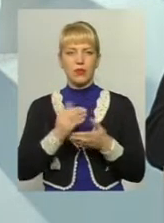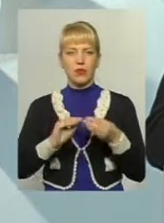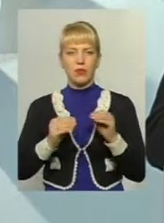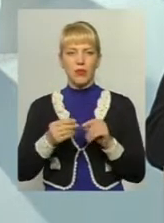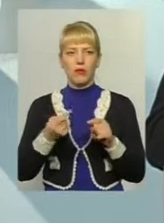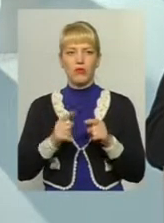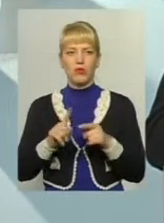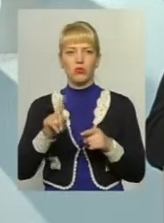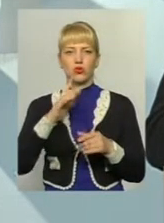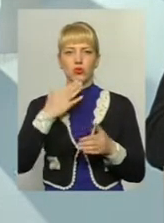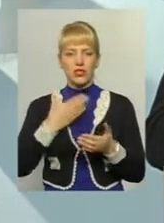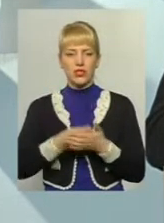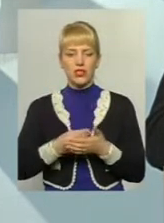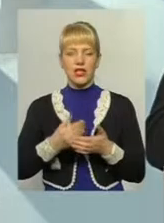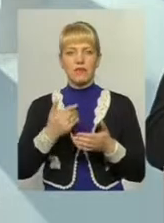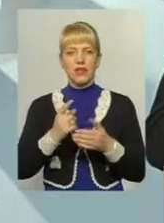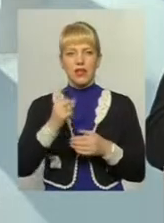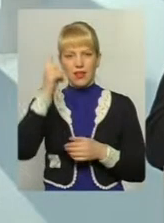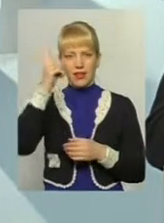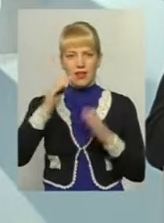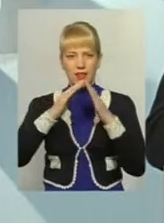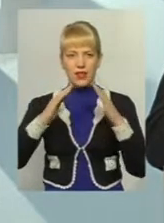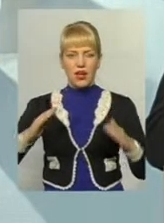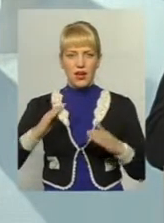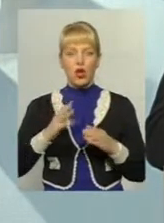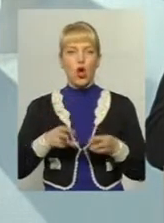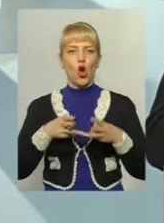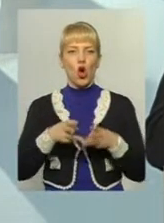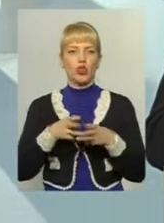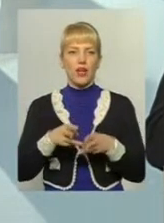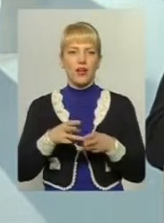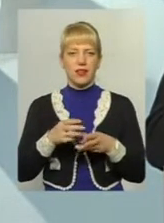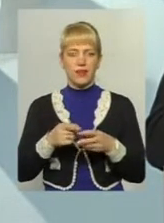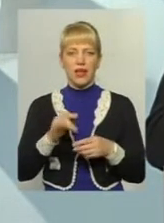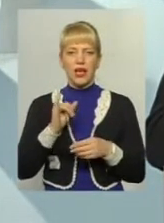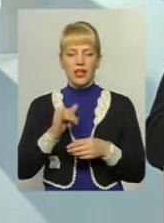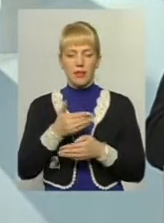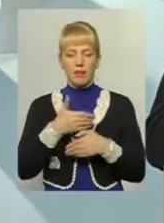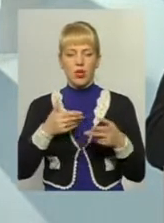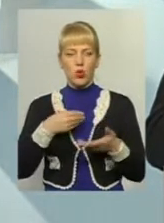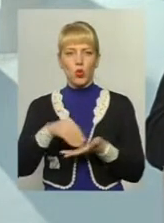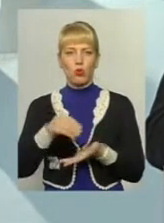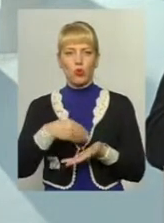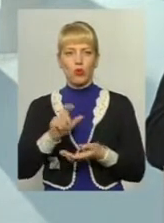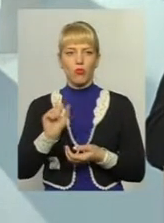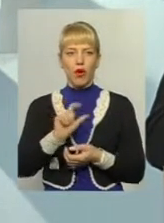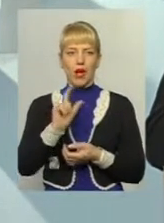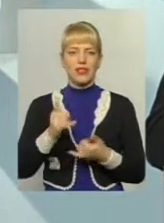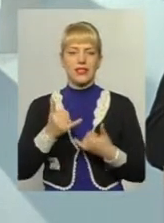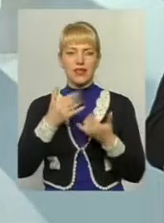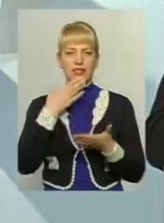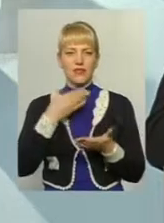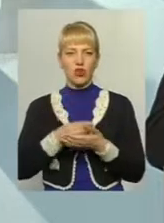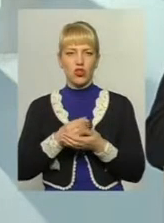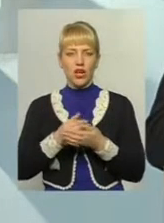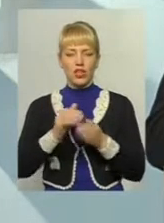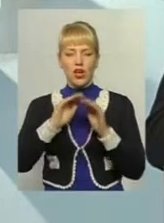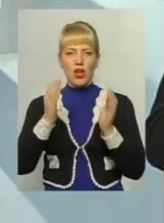2015 року почали отримувати в травні-червні 2016 року. Через півроку. Так, через півроку фактично. В